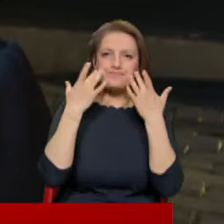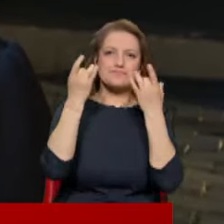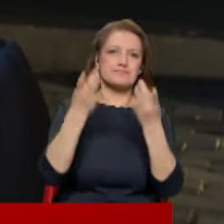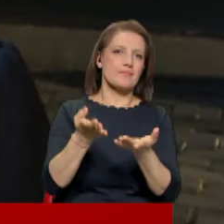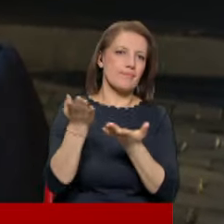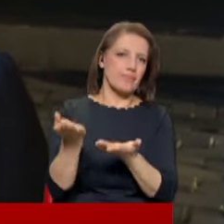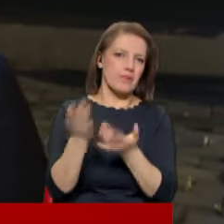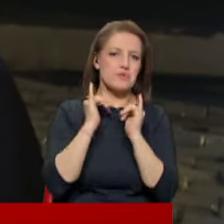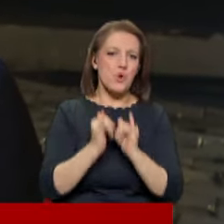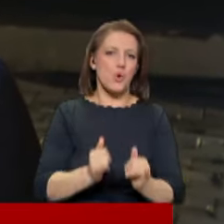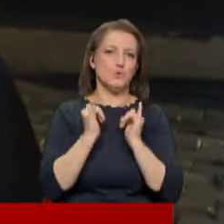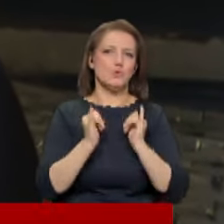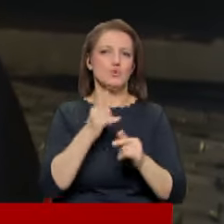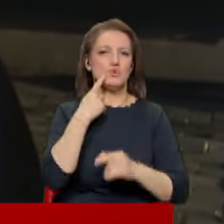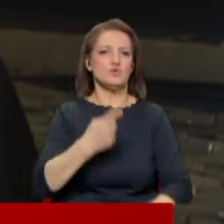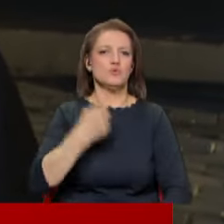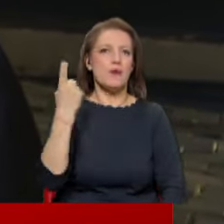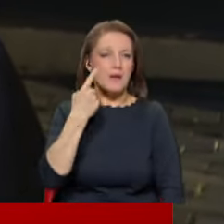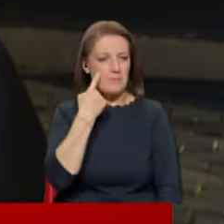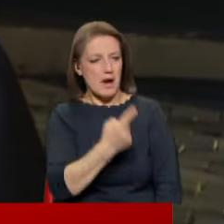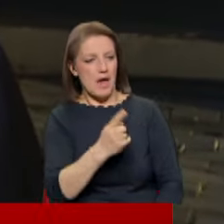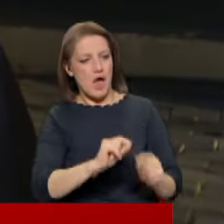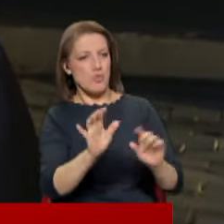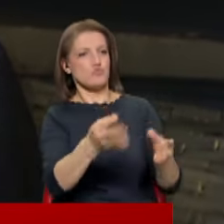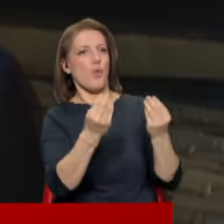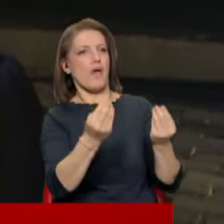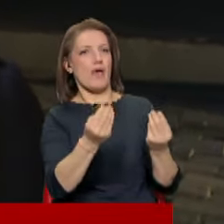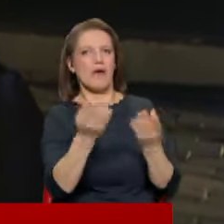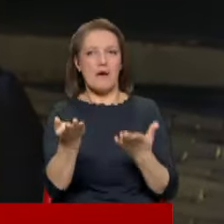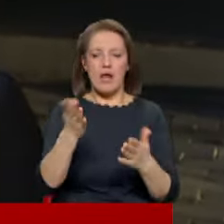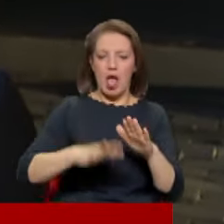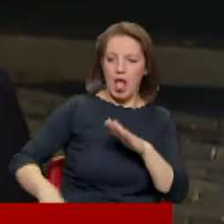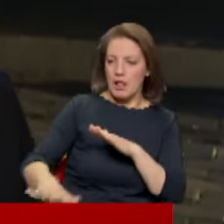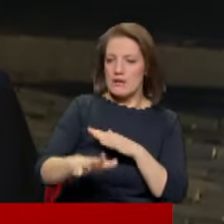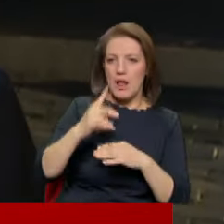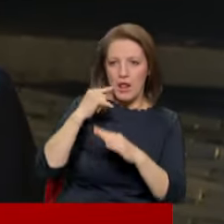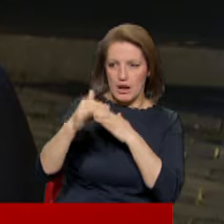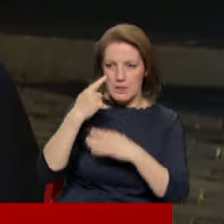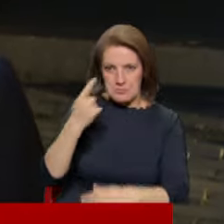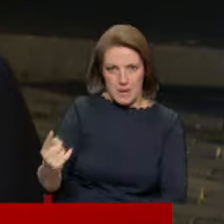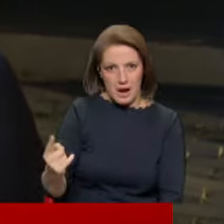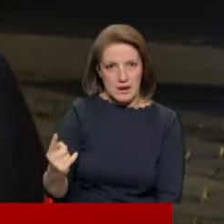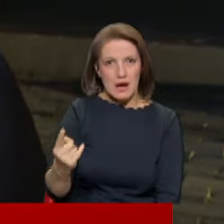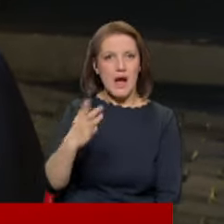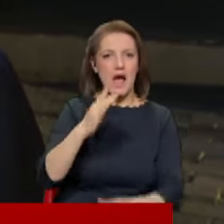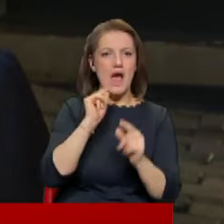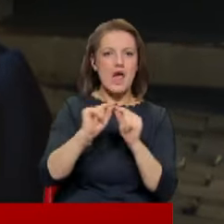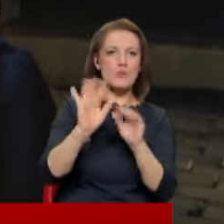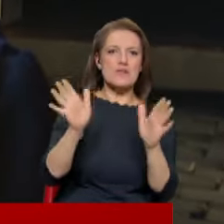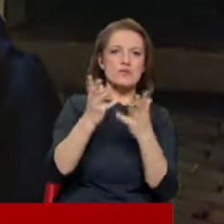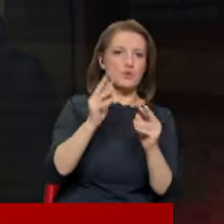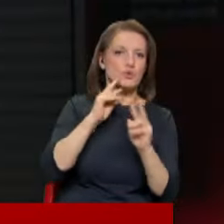berbat. Cumhurbaşkanına bakarsan ekonomi çok iyi gidiyor. Alt tabakaya gidip de bir baksalar ekonominin nasıl